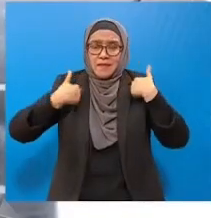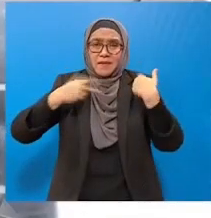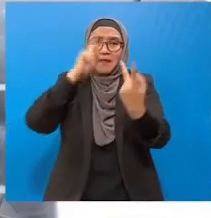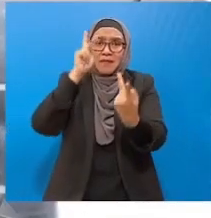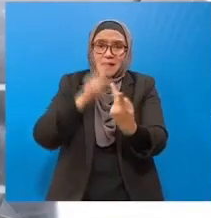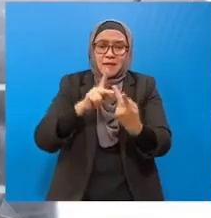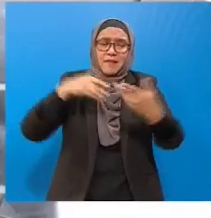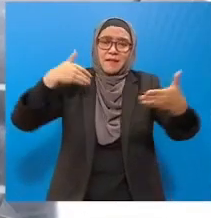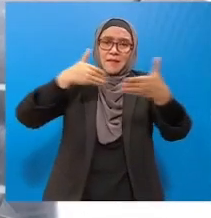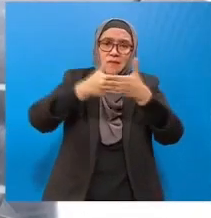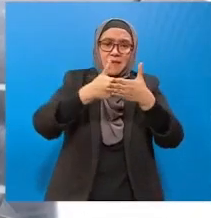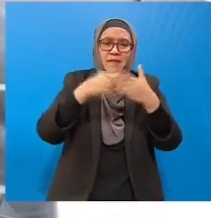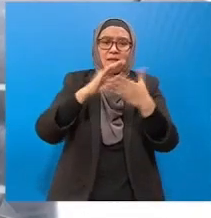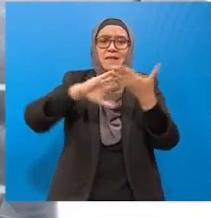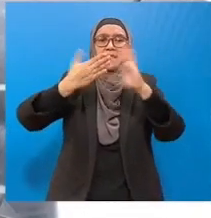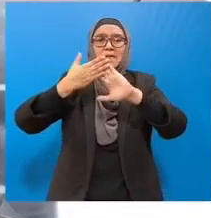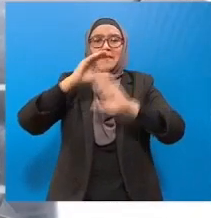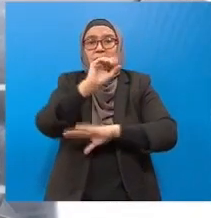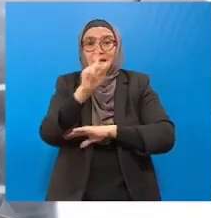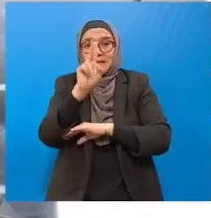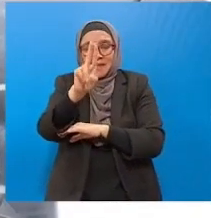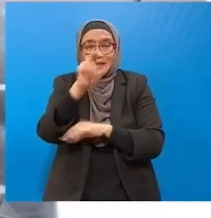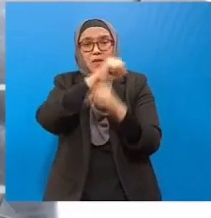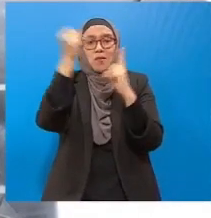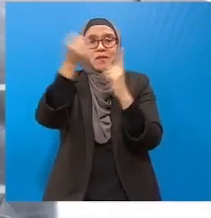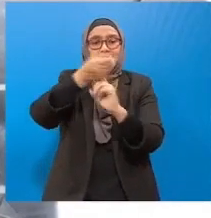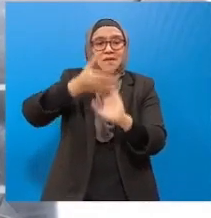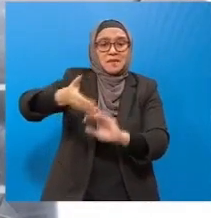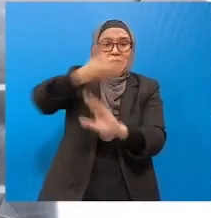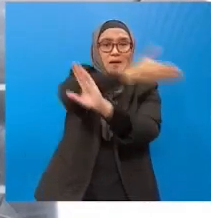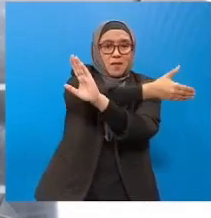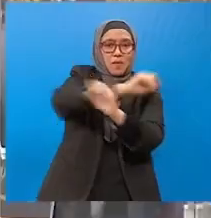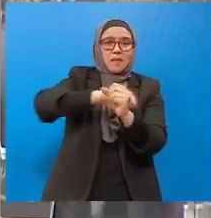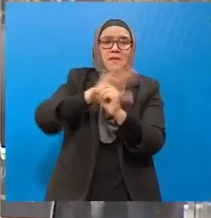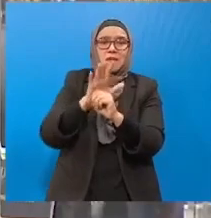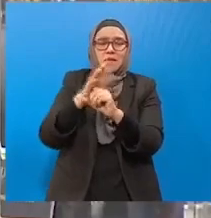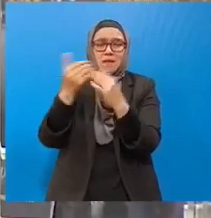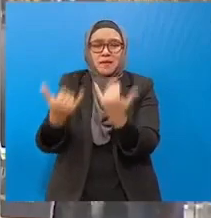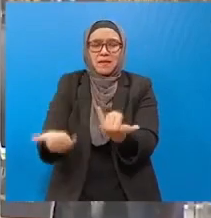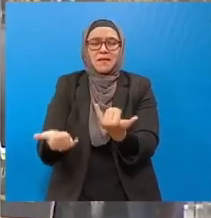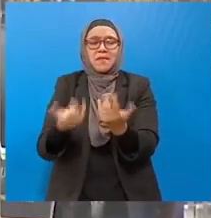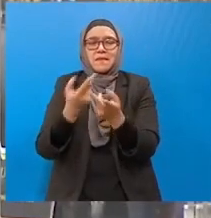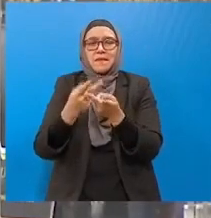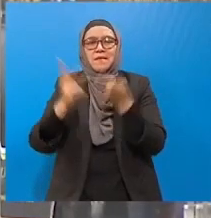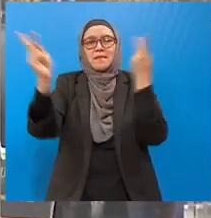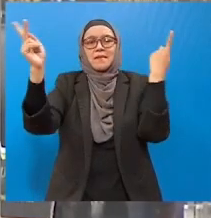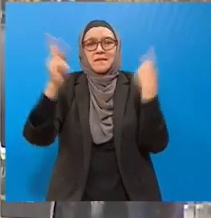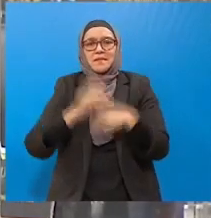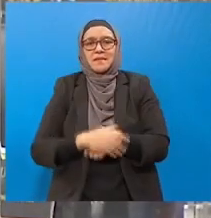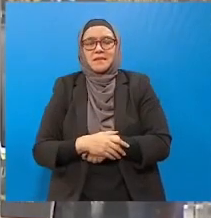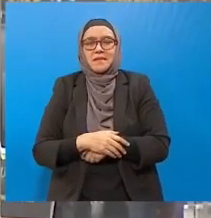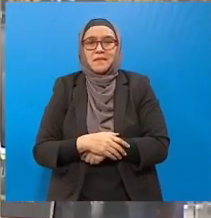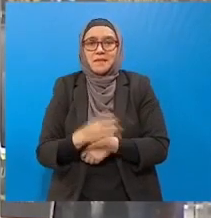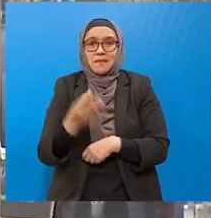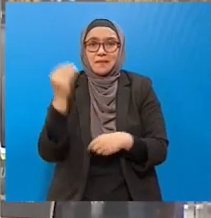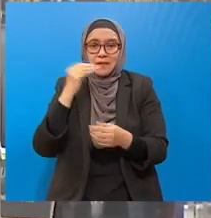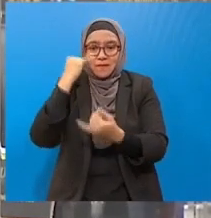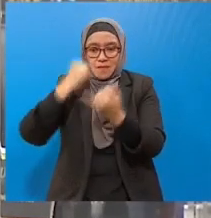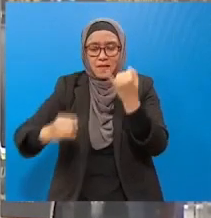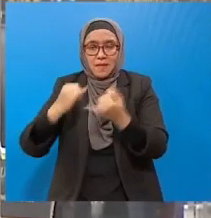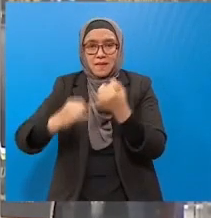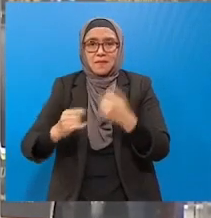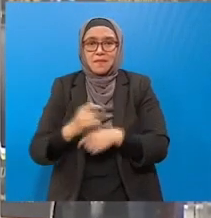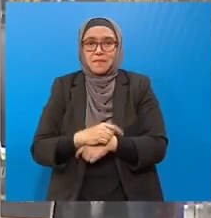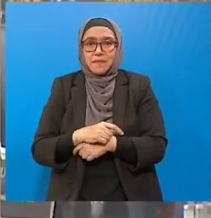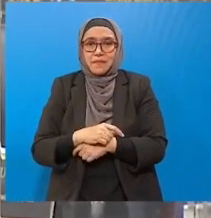community Oke yuk suasana sebelum pendek amat berbeda dengan suasana semua sel yang terakhir di dalam isu ini bangunkan